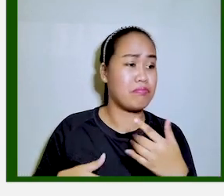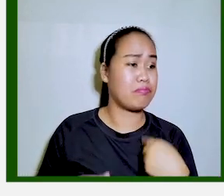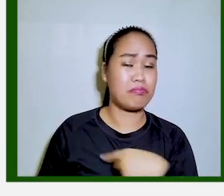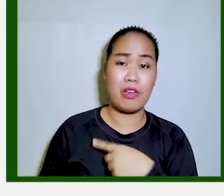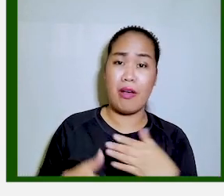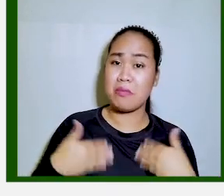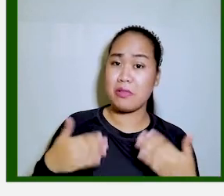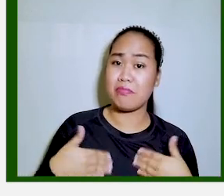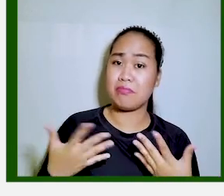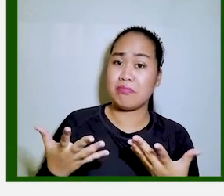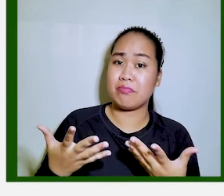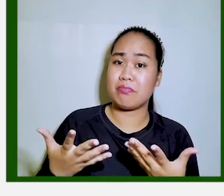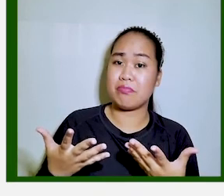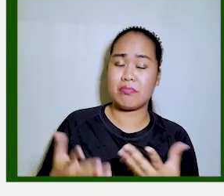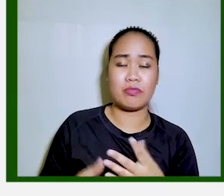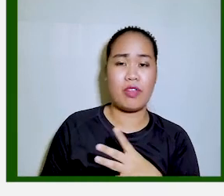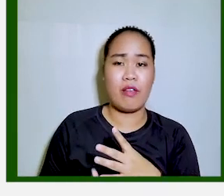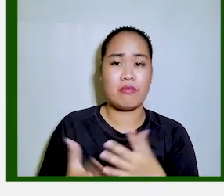kami, no, na